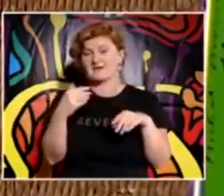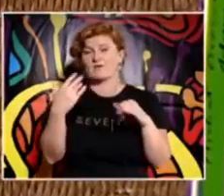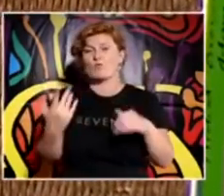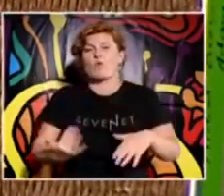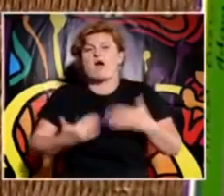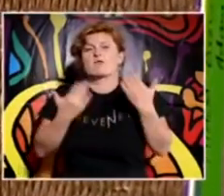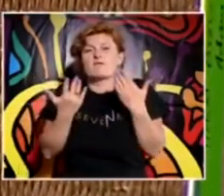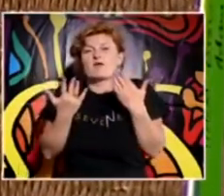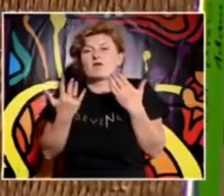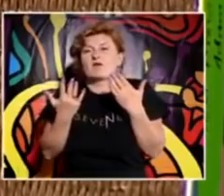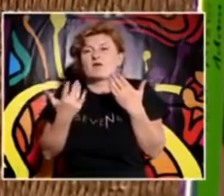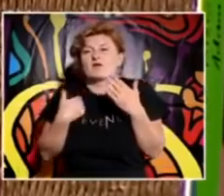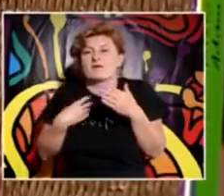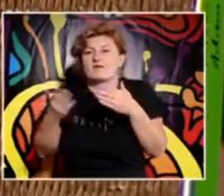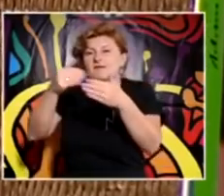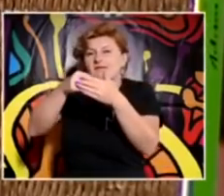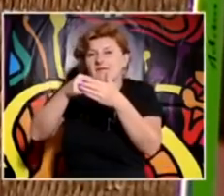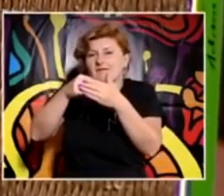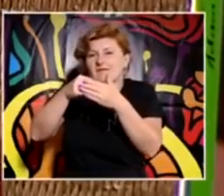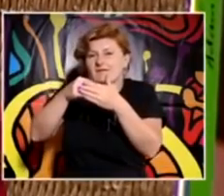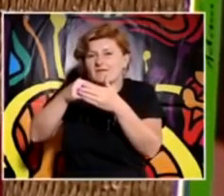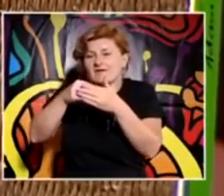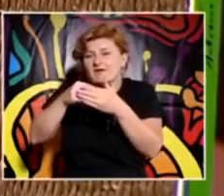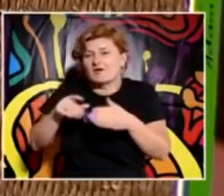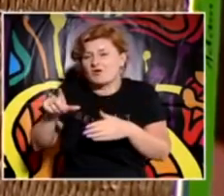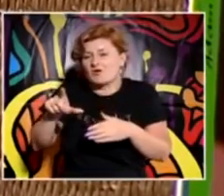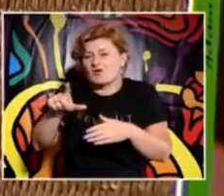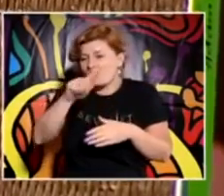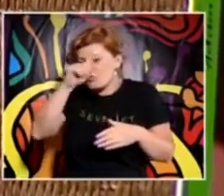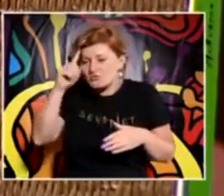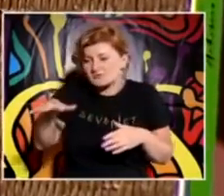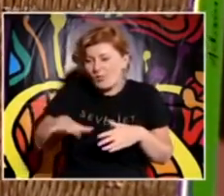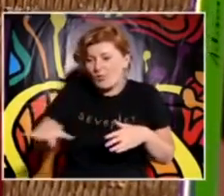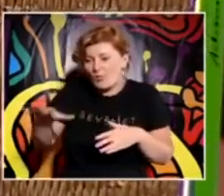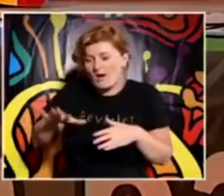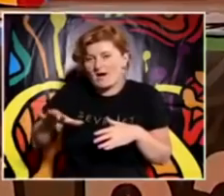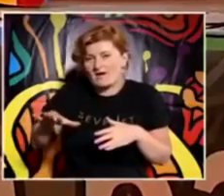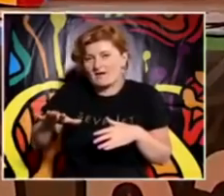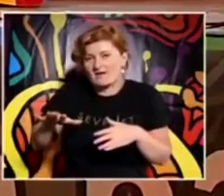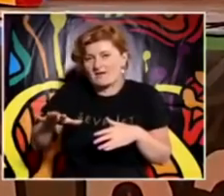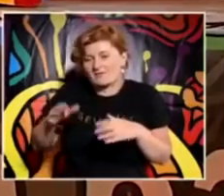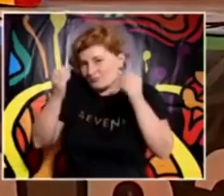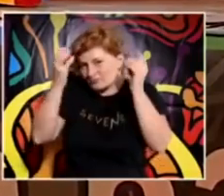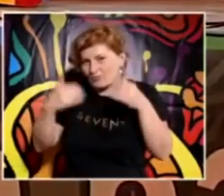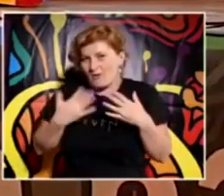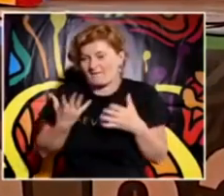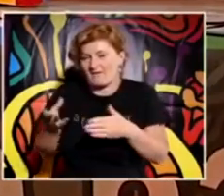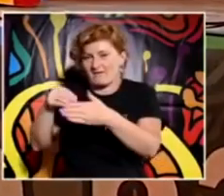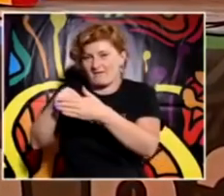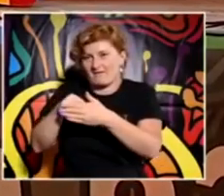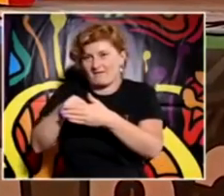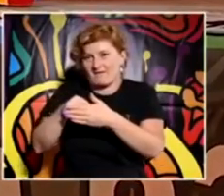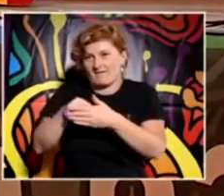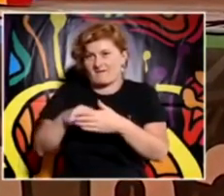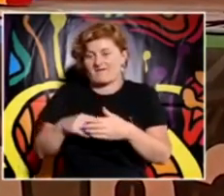się w lokalsów, tak na dobrą sprawę. Ja w ogóle tak wyglądam trochę niepozornie, taka blondyneczka gdzieś tam chodzi i wyglądam jak sierota, zresztą